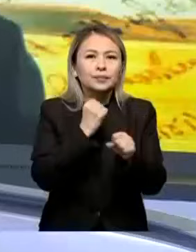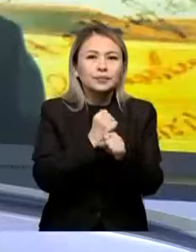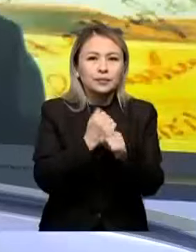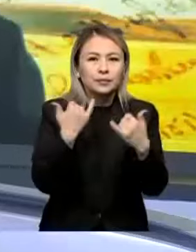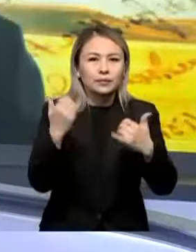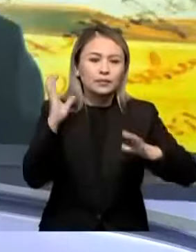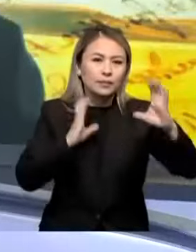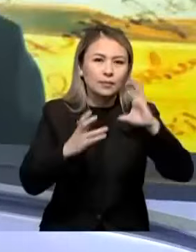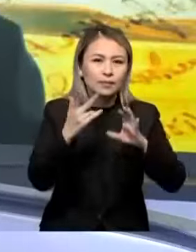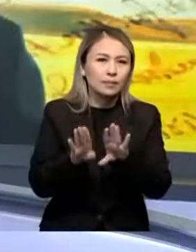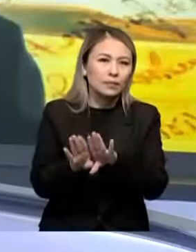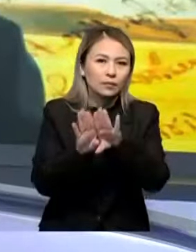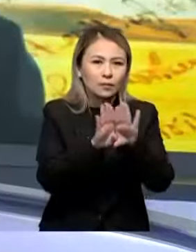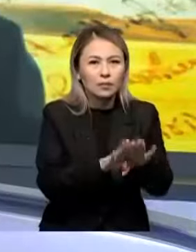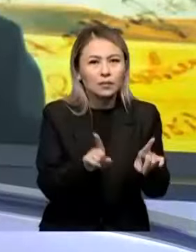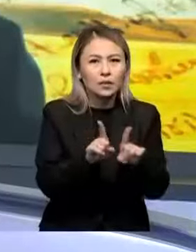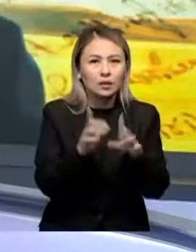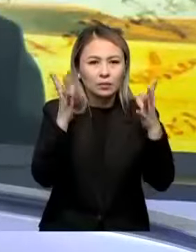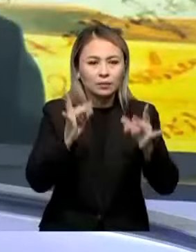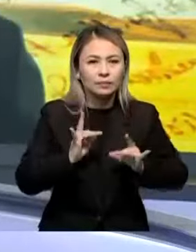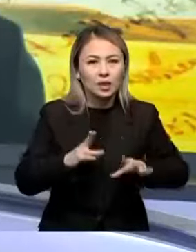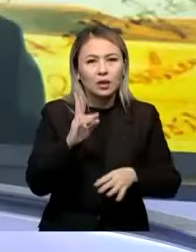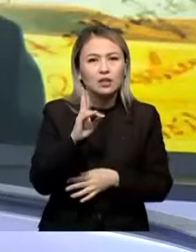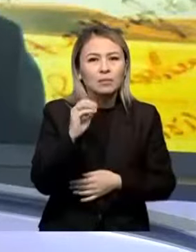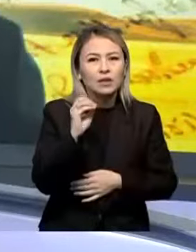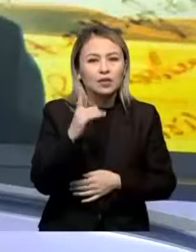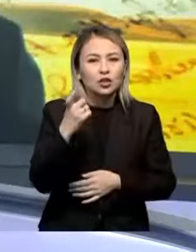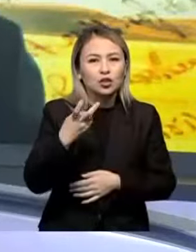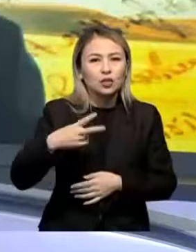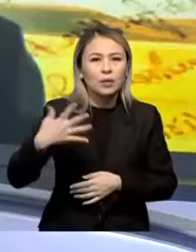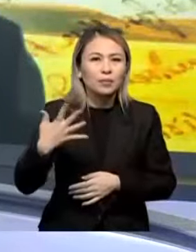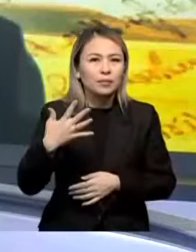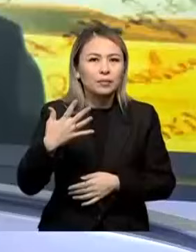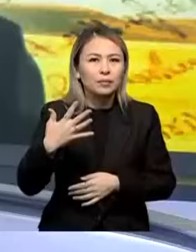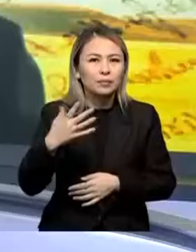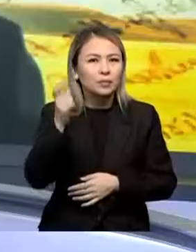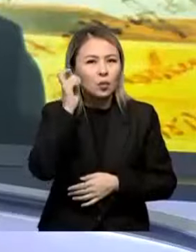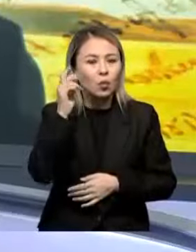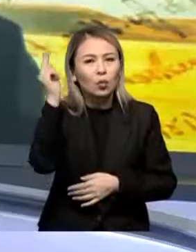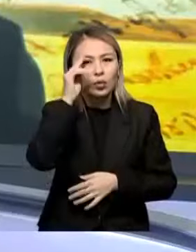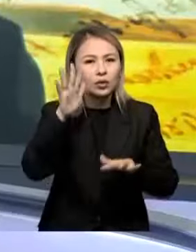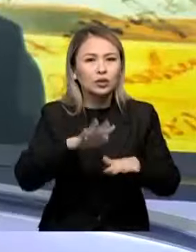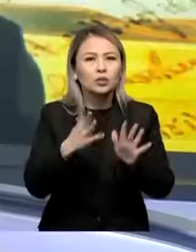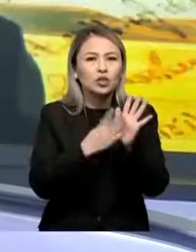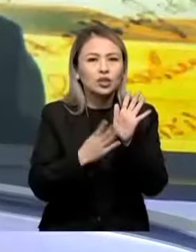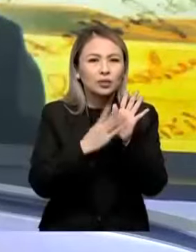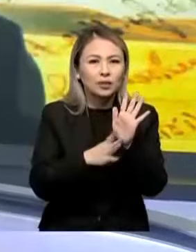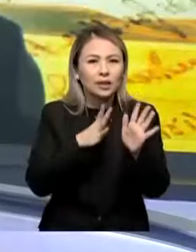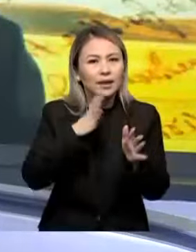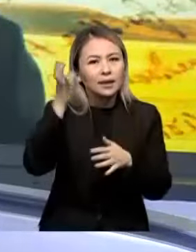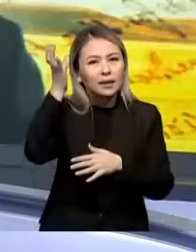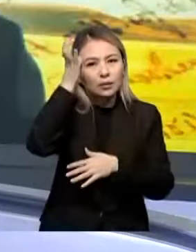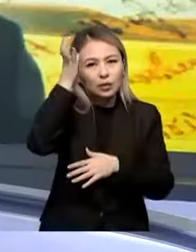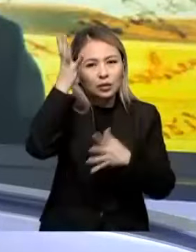Бүгін университет үш бірдей айтулы күнді атап өтті. Қаныш Сәтбаевтың 125 жылдығы оқу орының 90 жылдығы